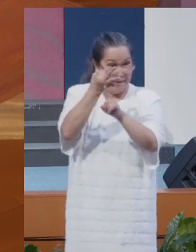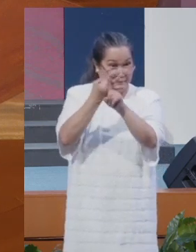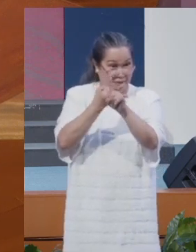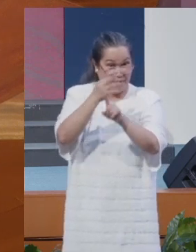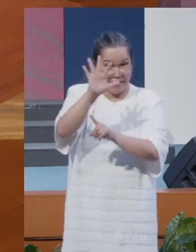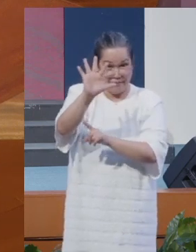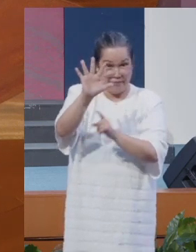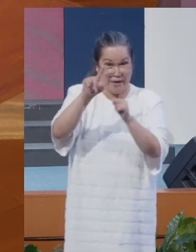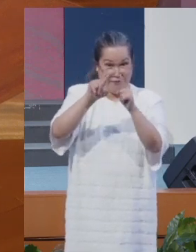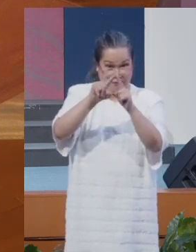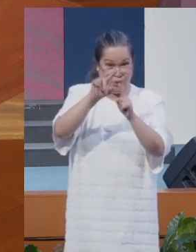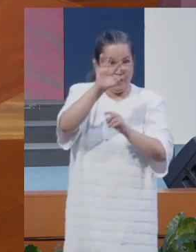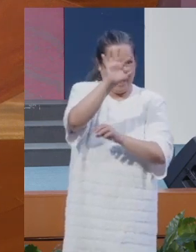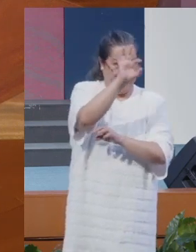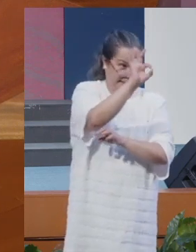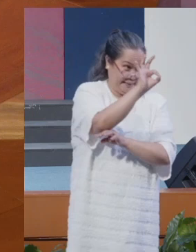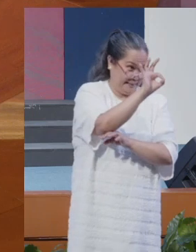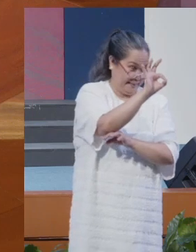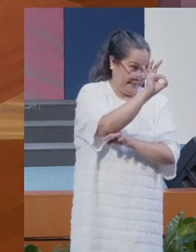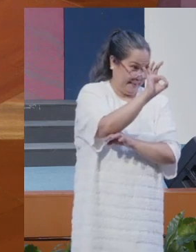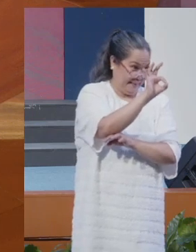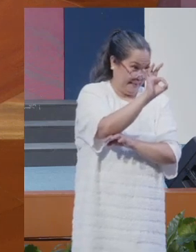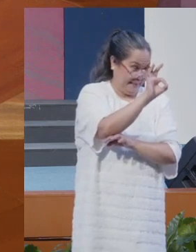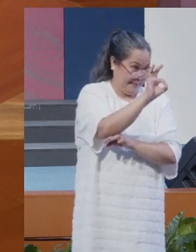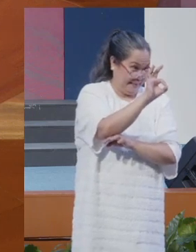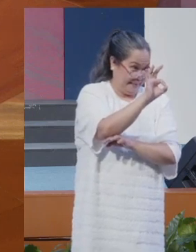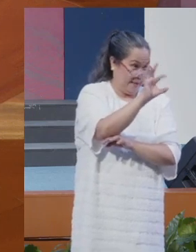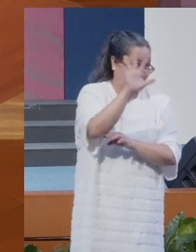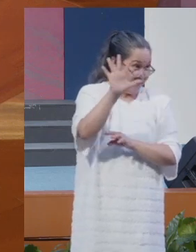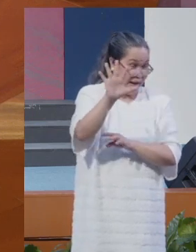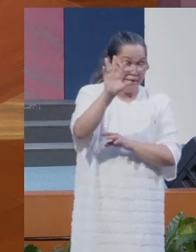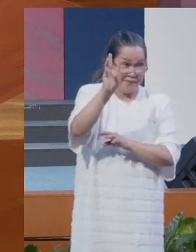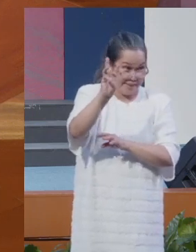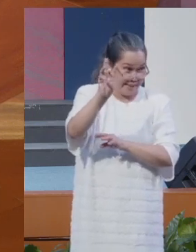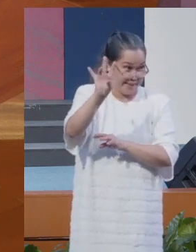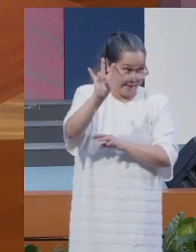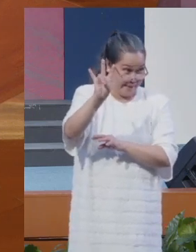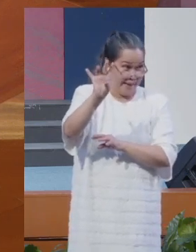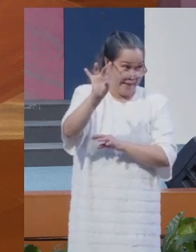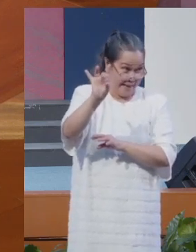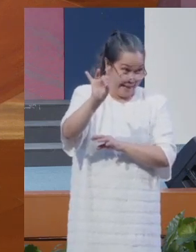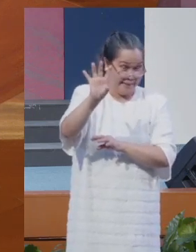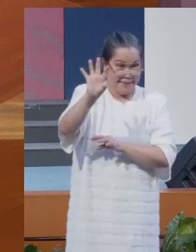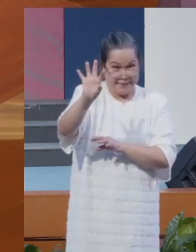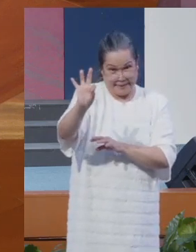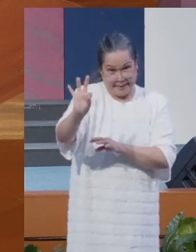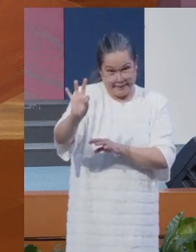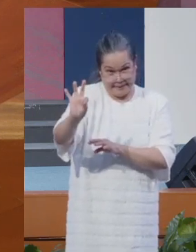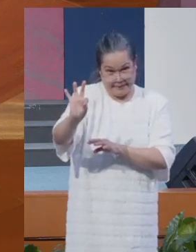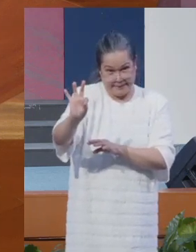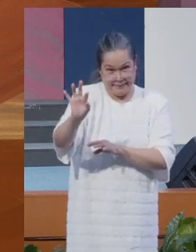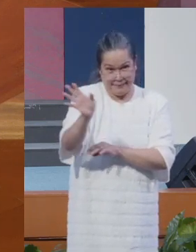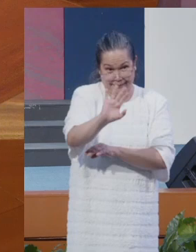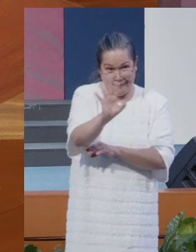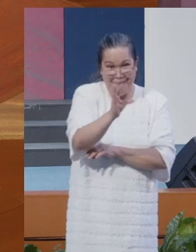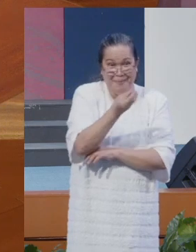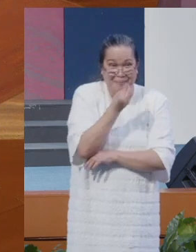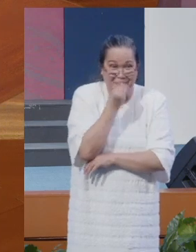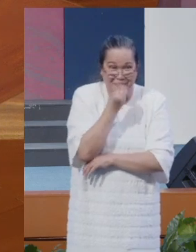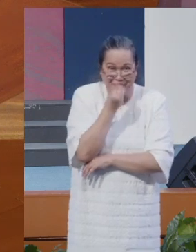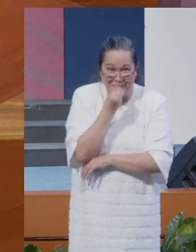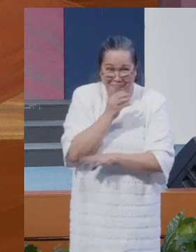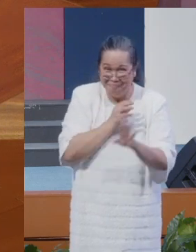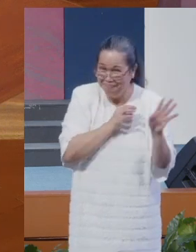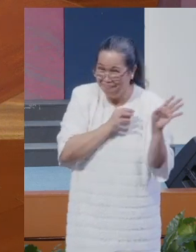February 9. Huwag niyong wawalain yan, iuwi niyo po. No? Fasting po tayo, so huwag niyong kakainin. No?